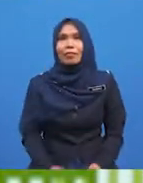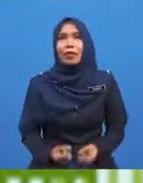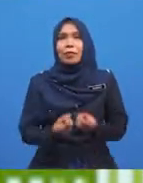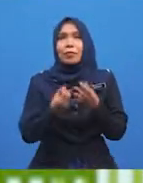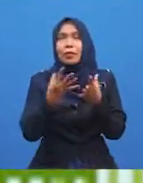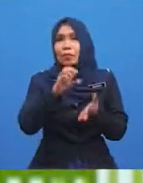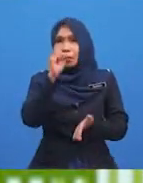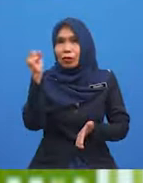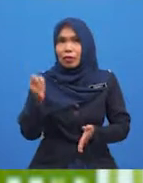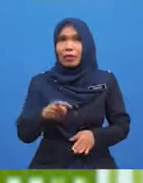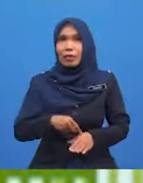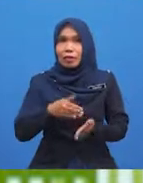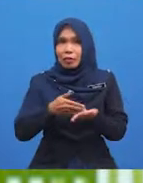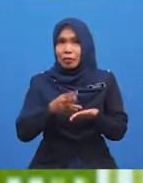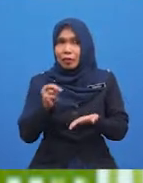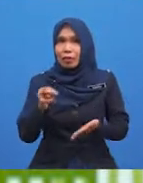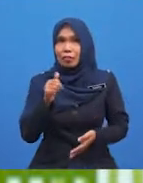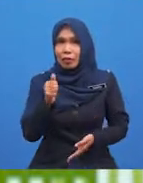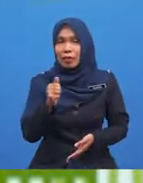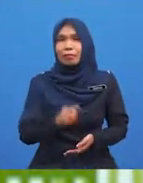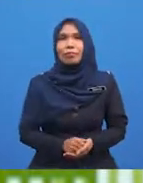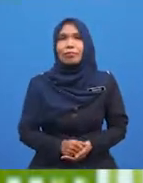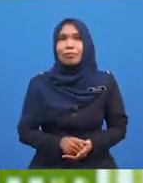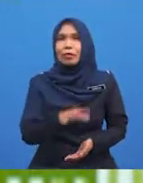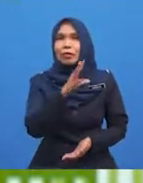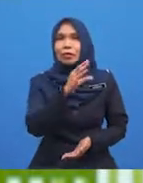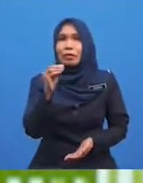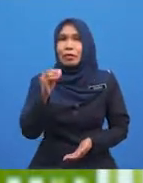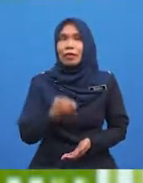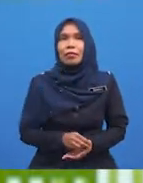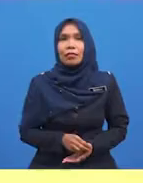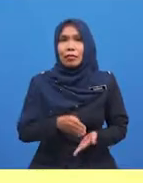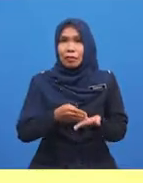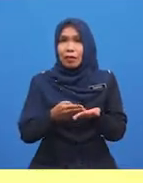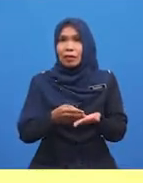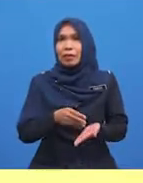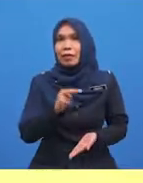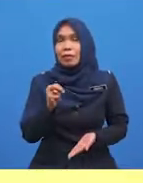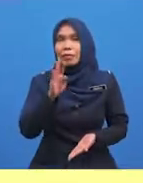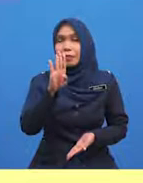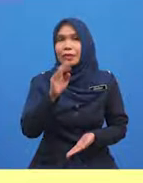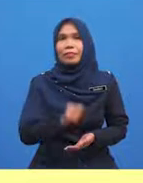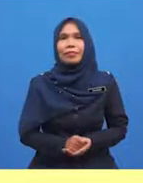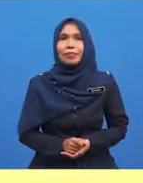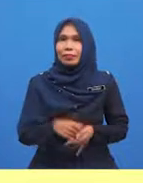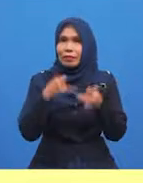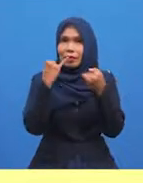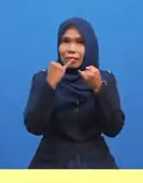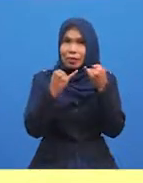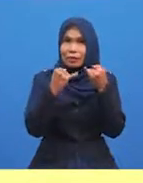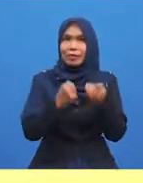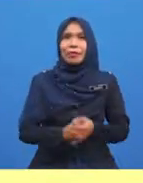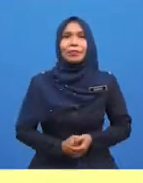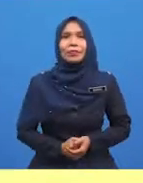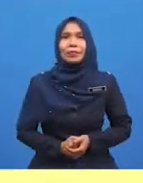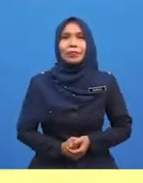soalan objektif, dan bahagian B, soalan struktur. Pada akhir pembelajaran